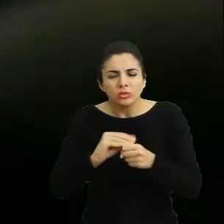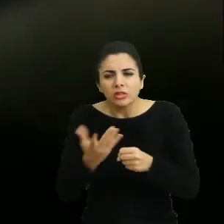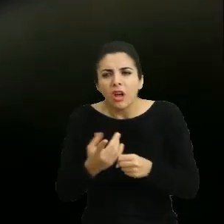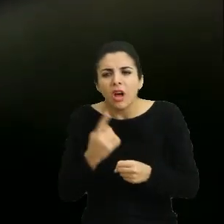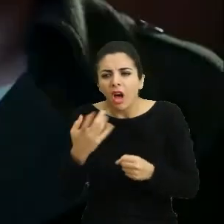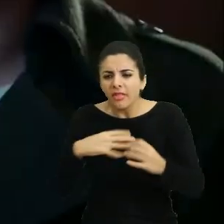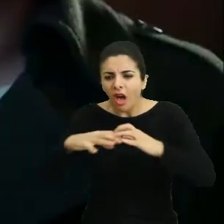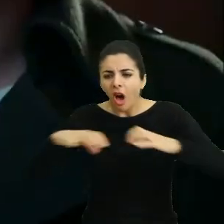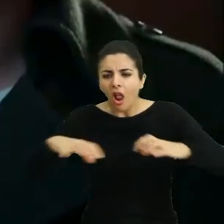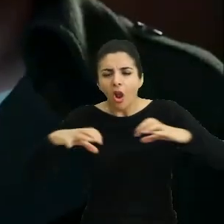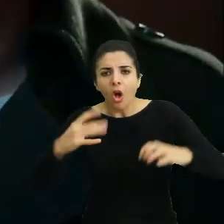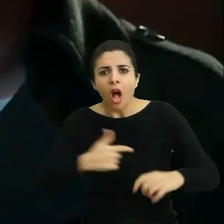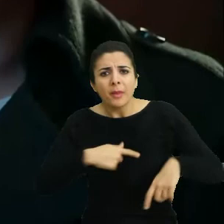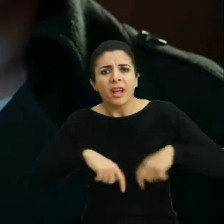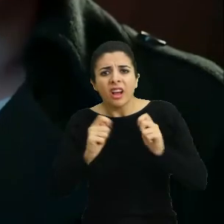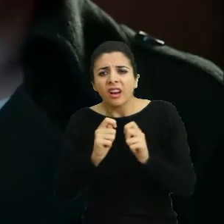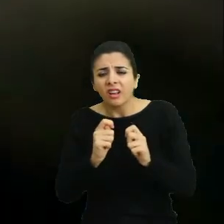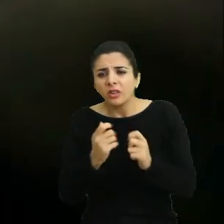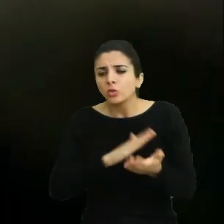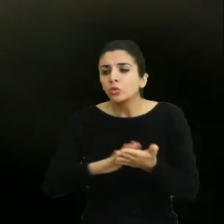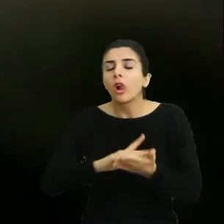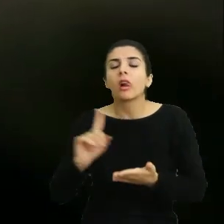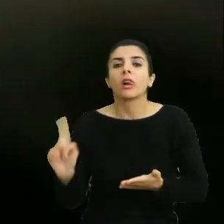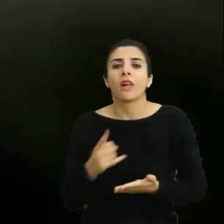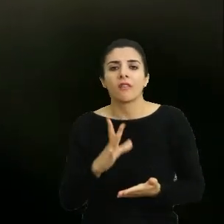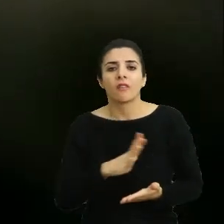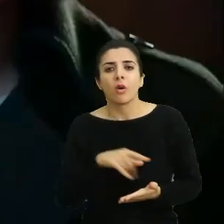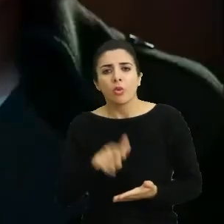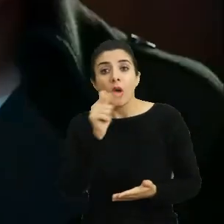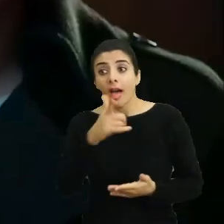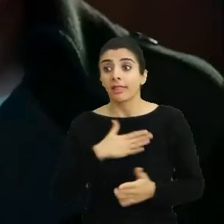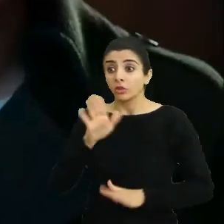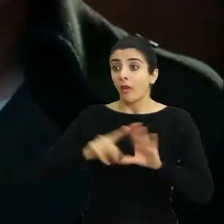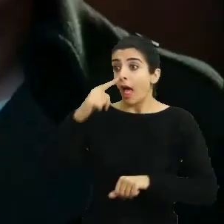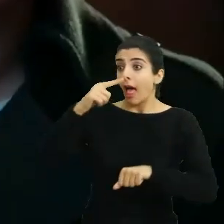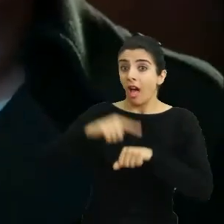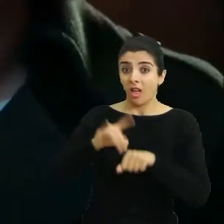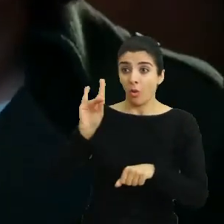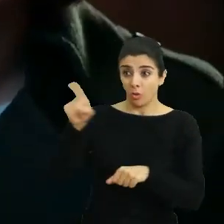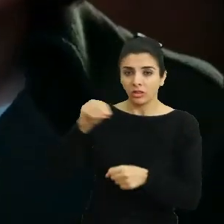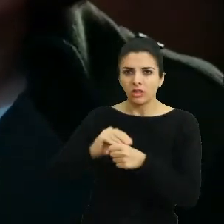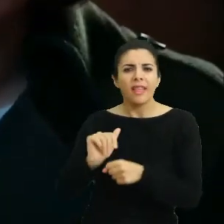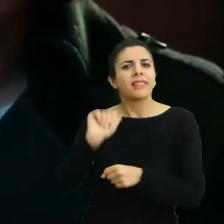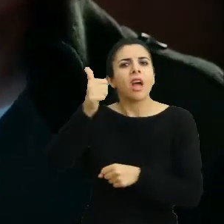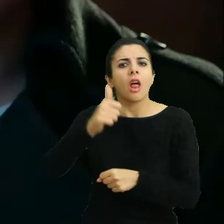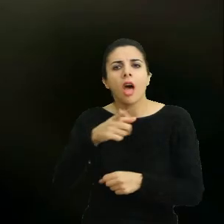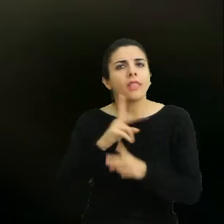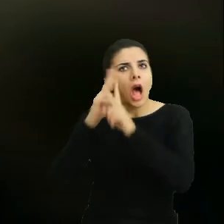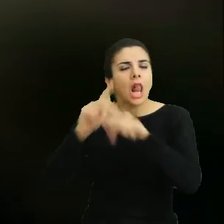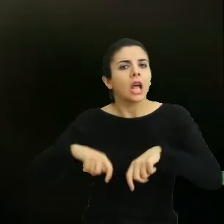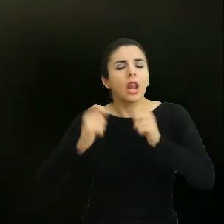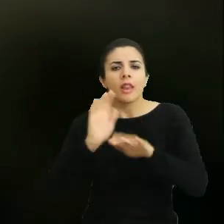geçemeyecek ayrılıklar yüzünden kalp kırmanın hiçbir telafisi yok. Bugün seni savunduğun, inandığın ideoloji yarın seni hayal kırıklığına